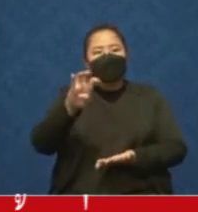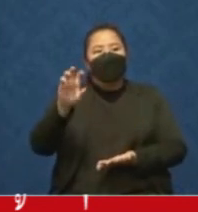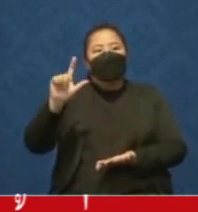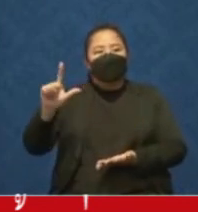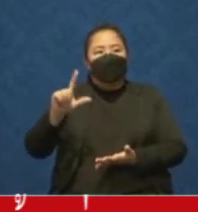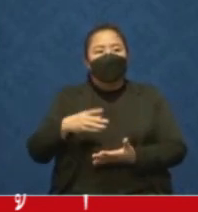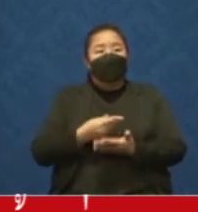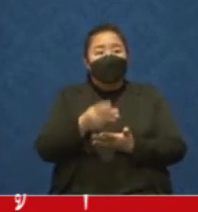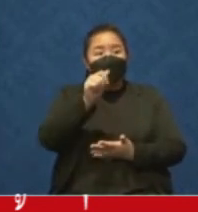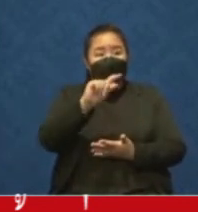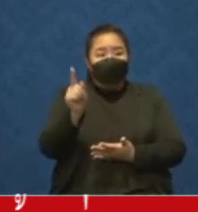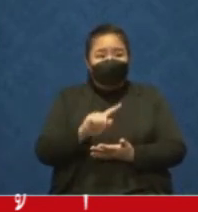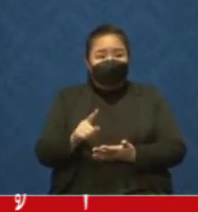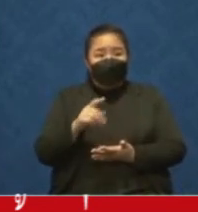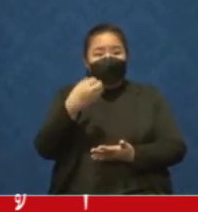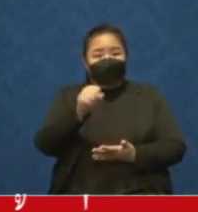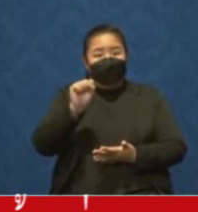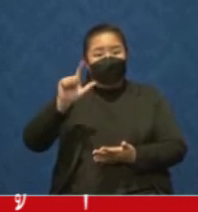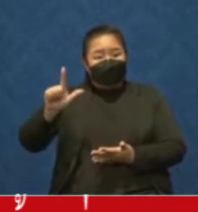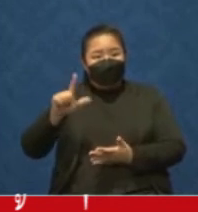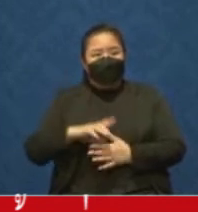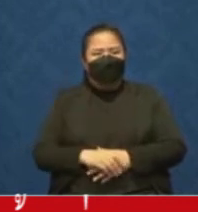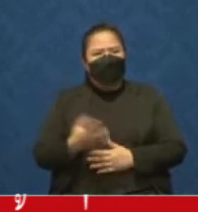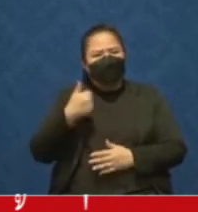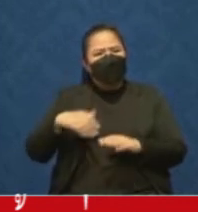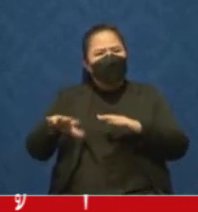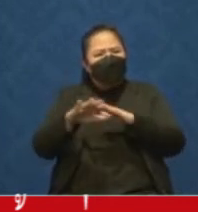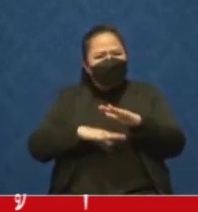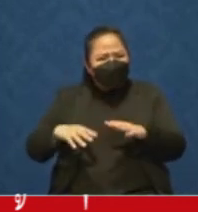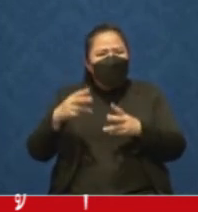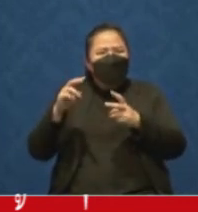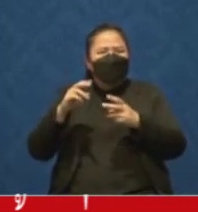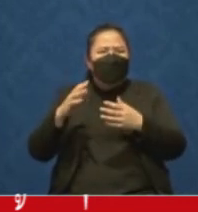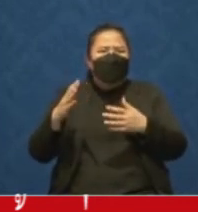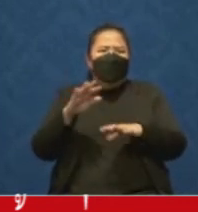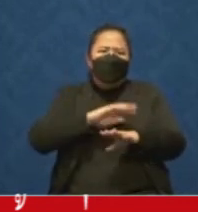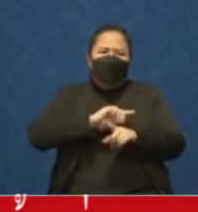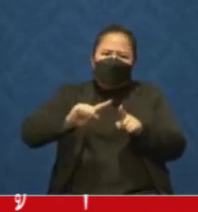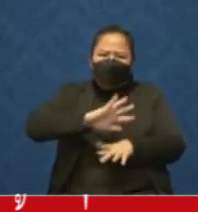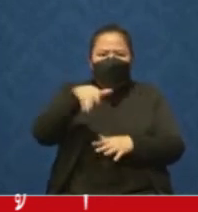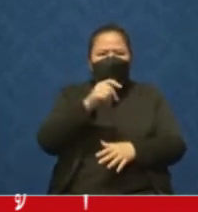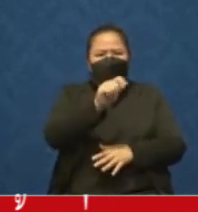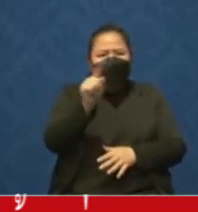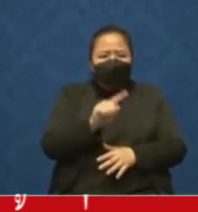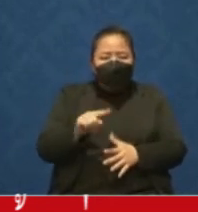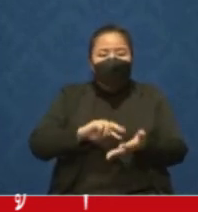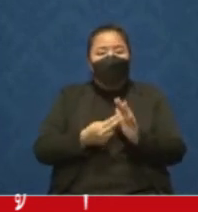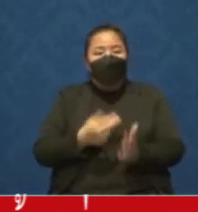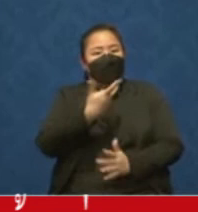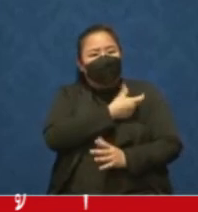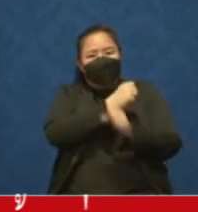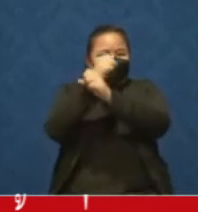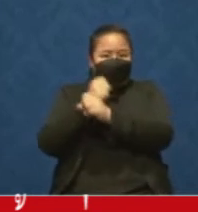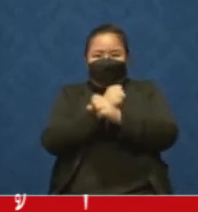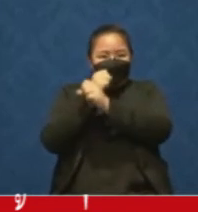กาเพ่มอีก 10 ล้านโดสทั้งทั้งที่รู้หลกฐานทวิชการต่าง ๆก็ออกชัเจนวาเอตาซินิกาจะไม่สามารถใช